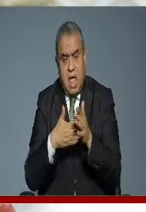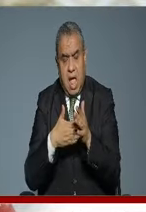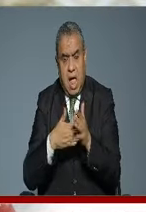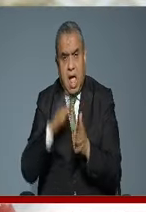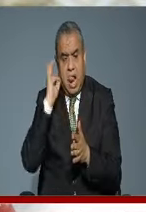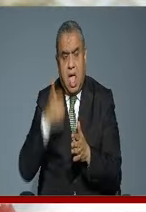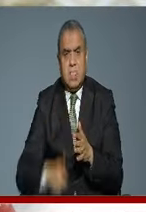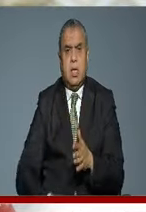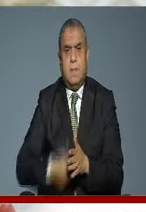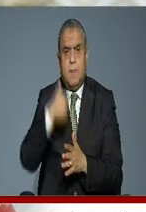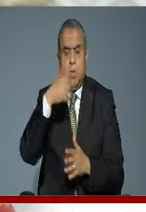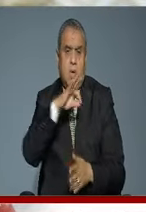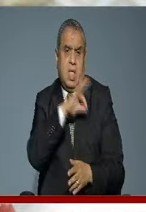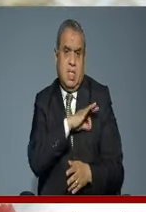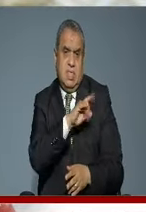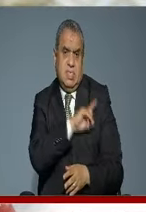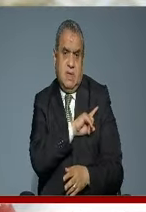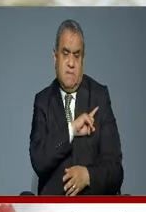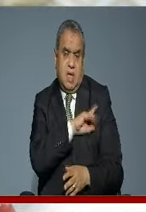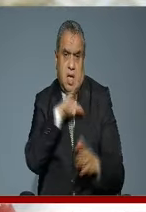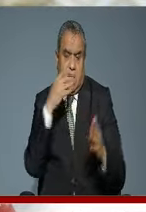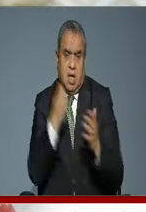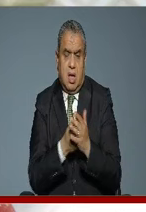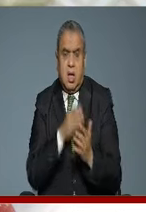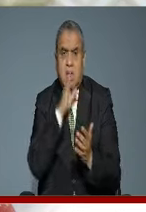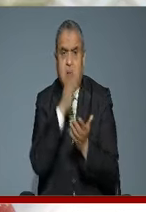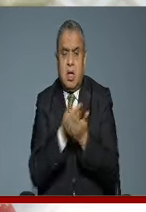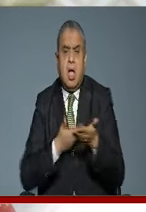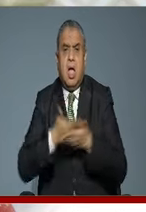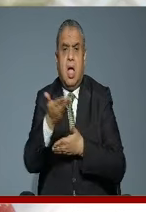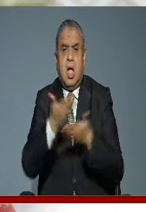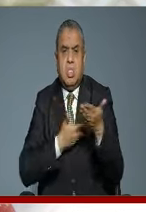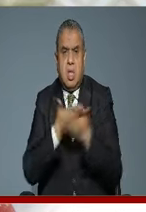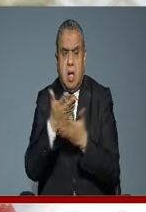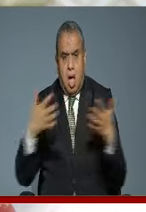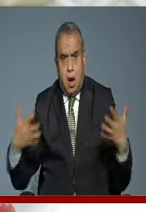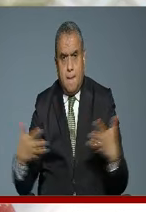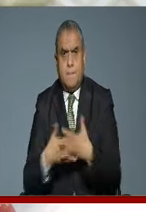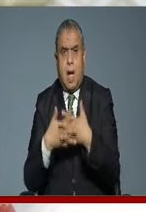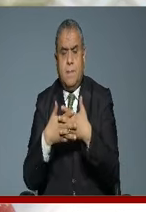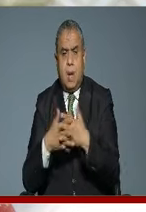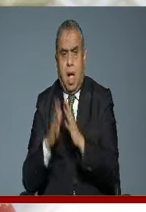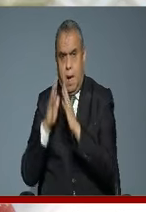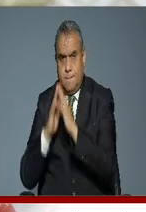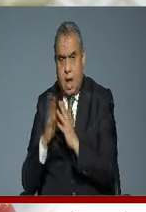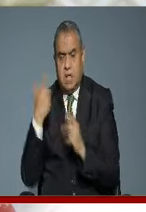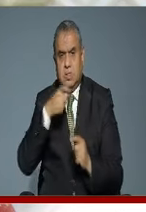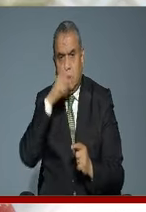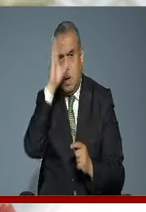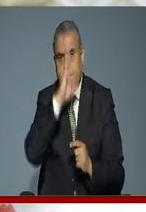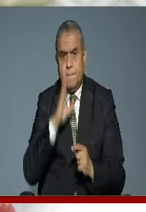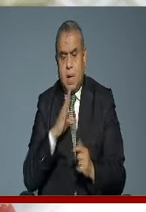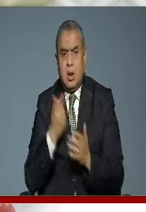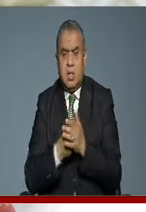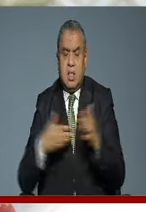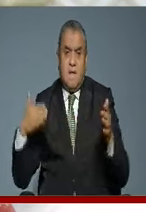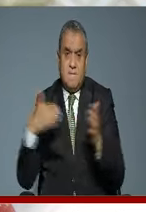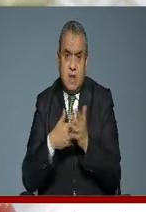نتيجة مفيدة وحجم تجاري متوازن بين البلدين ويصب في